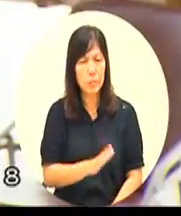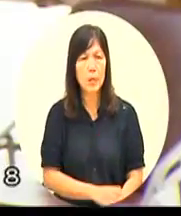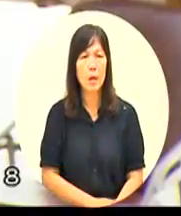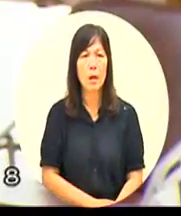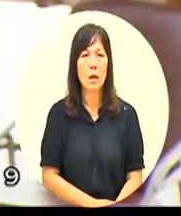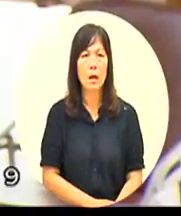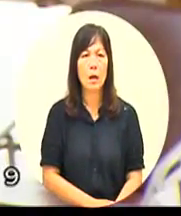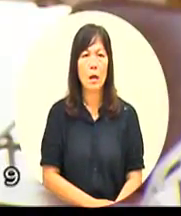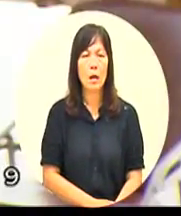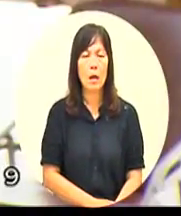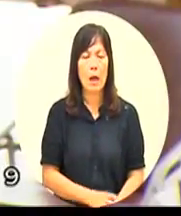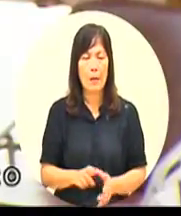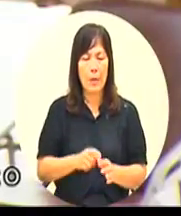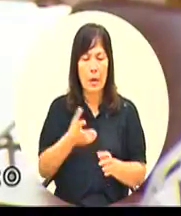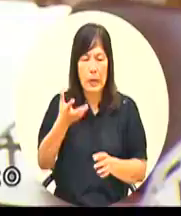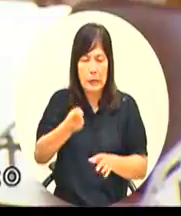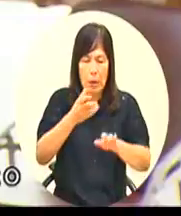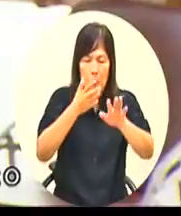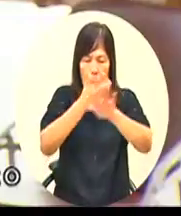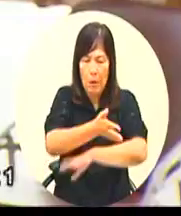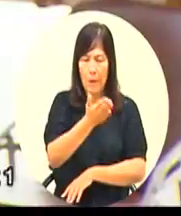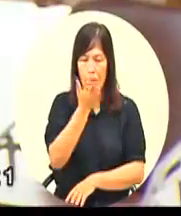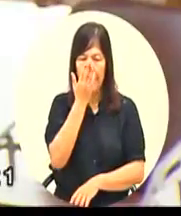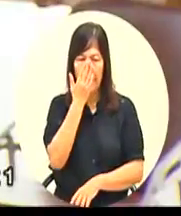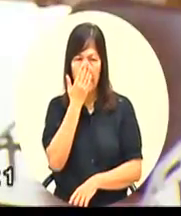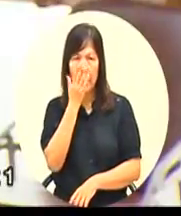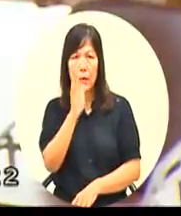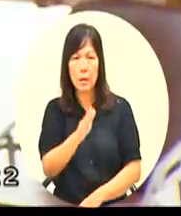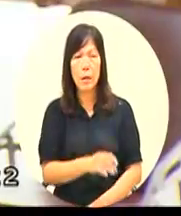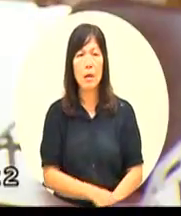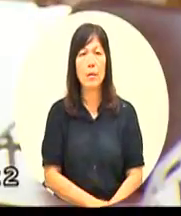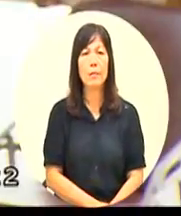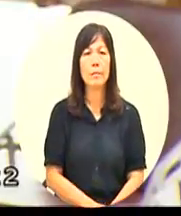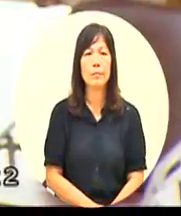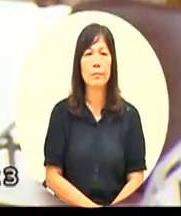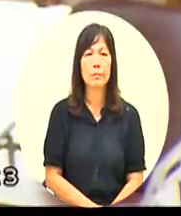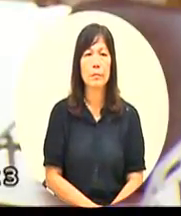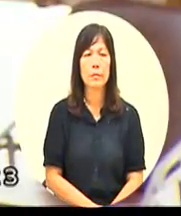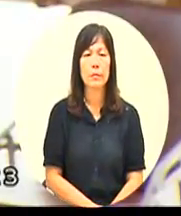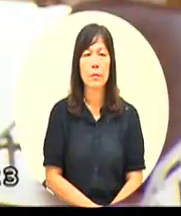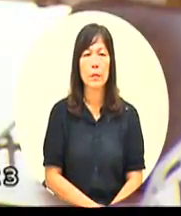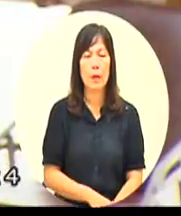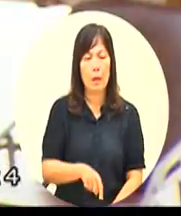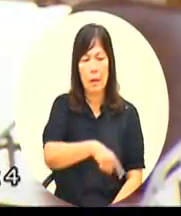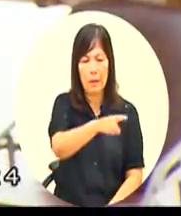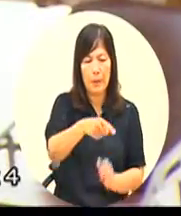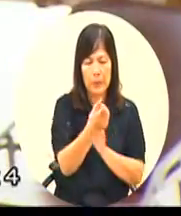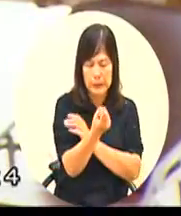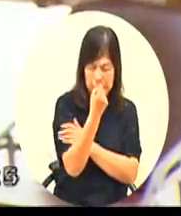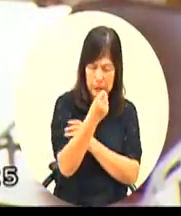不敢说越权，也不敢说。就是他们就是尽力尽